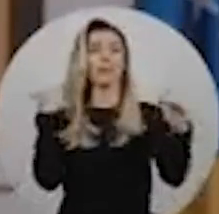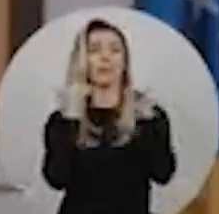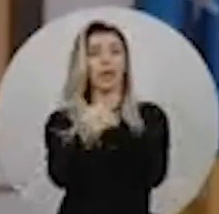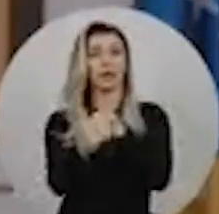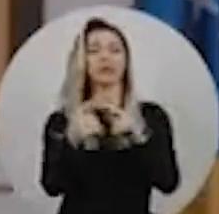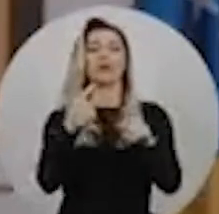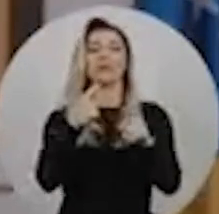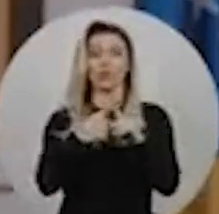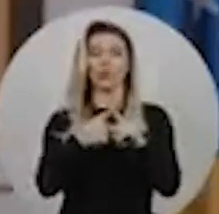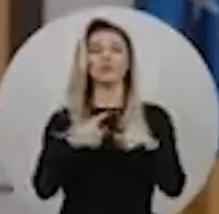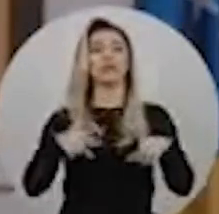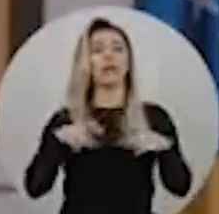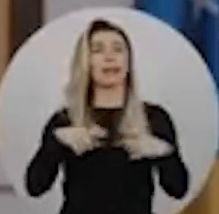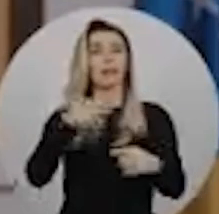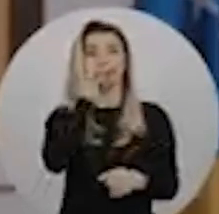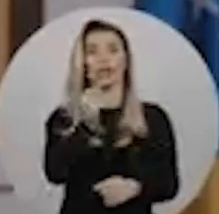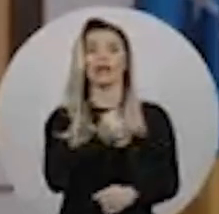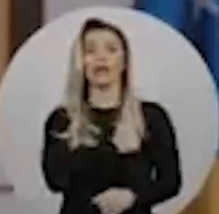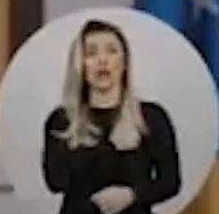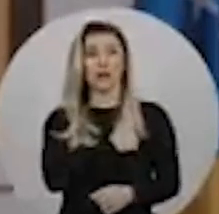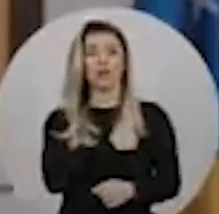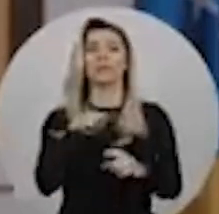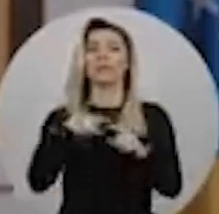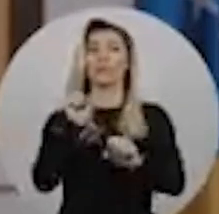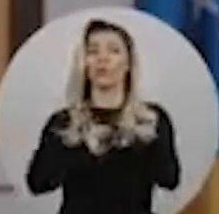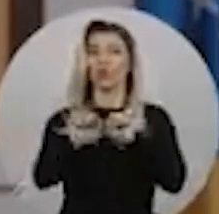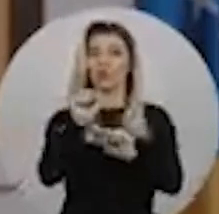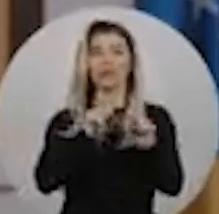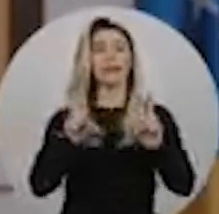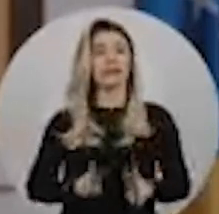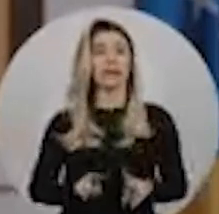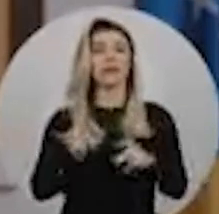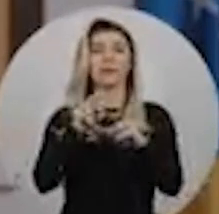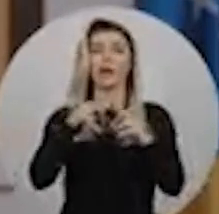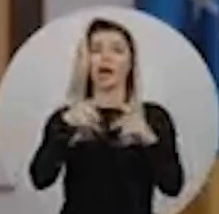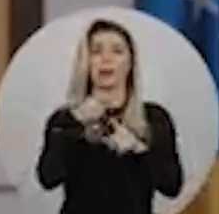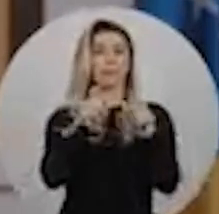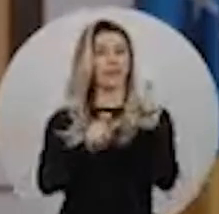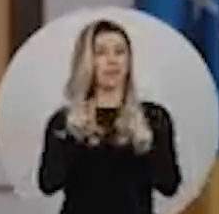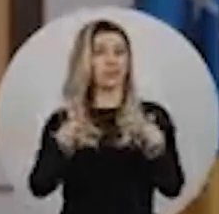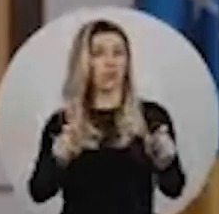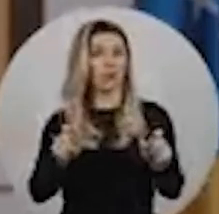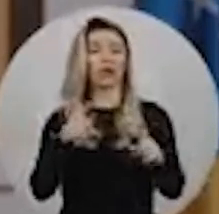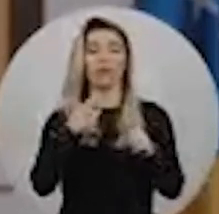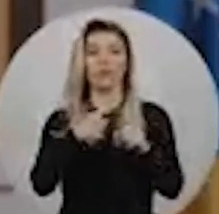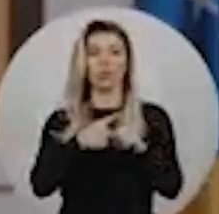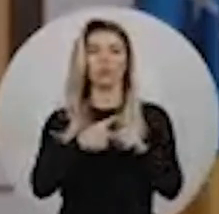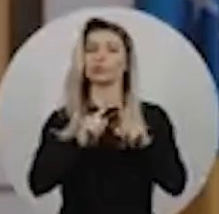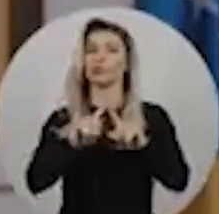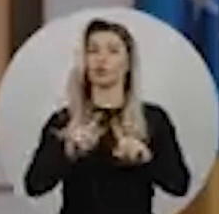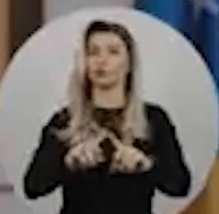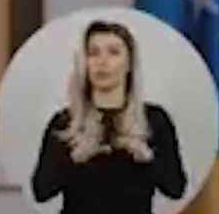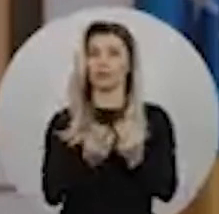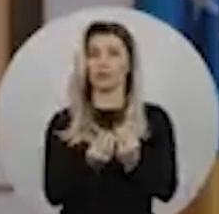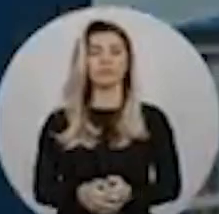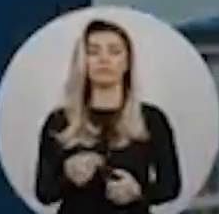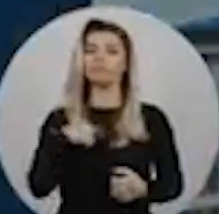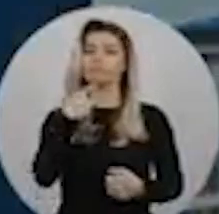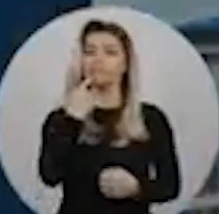barazinë e solidaritetin, si dhe nëpërmjet garantimit dhe mbrojtjes së të drejtave të personave me nevoja të veçanta dhe aftësi të